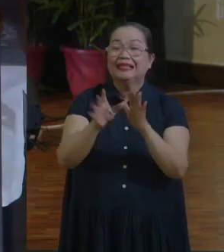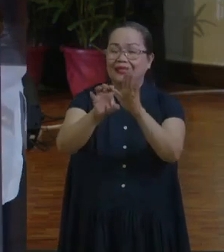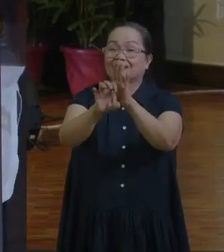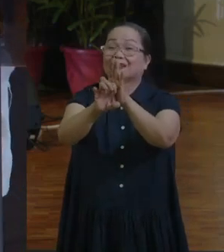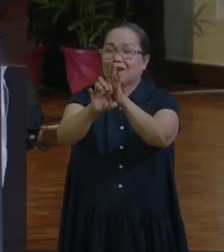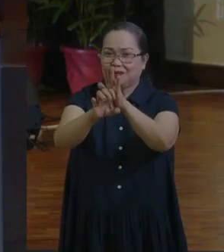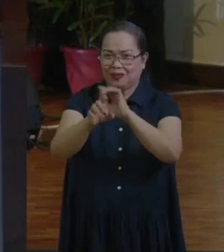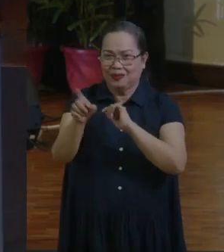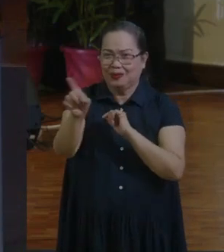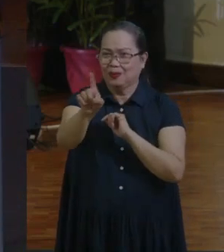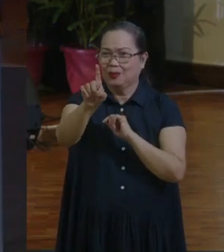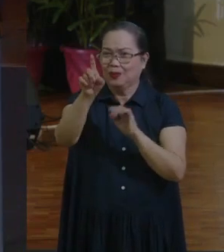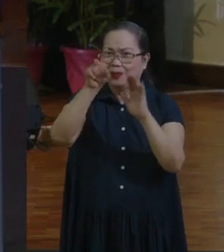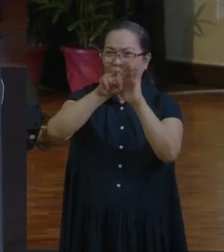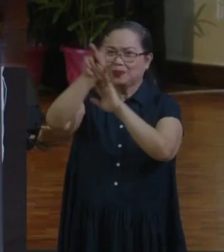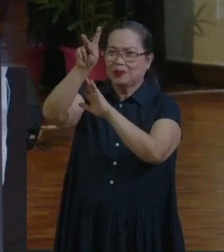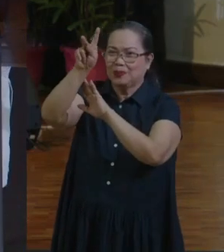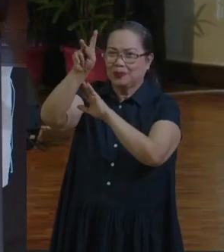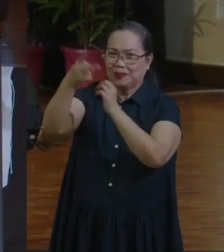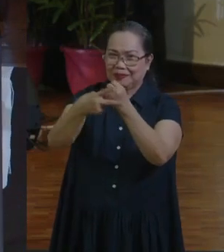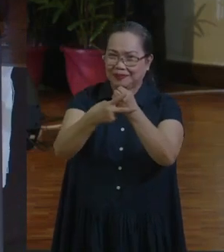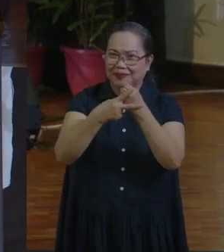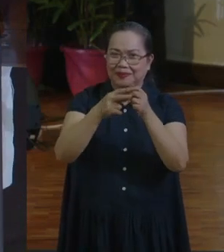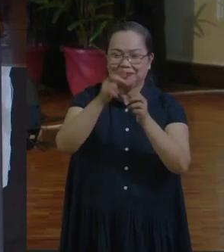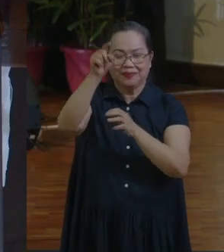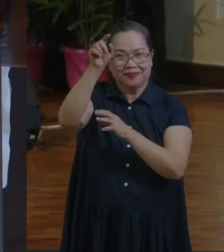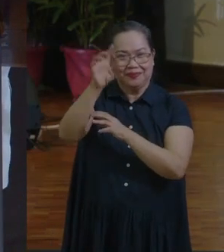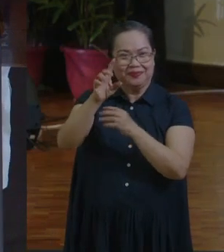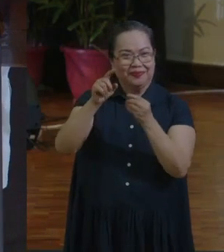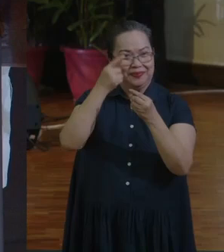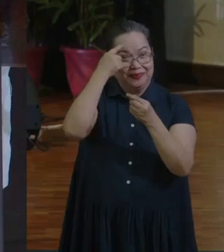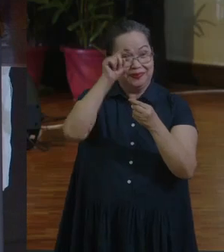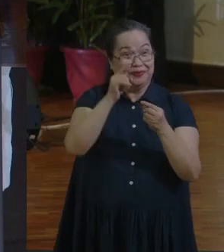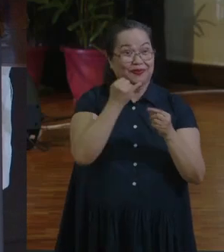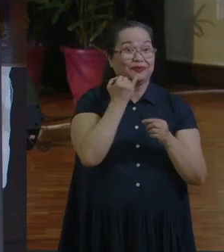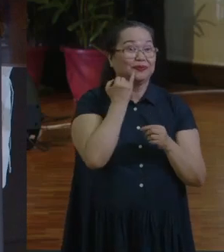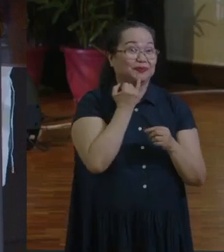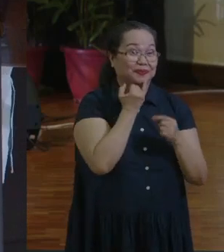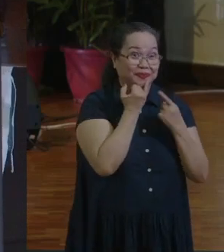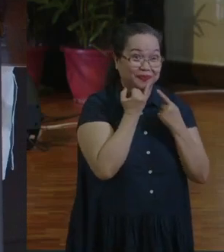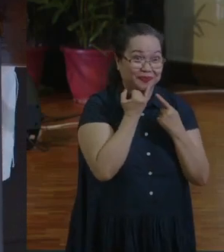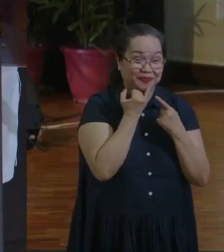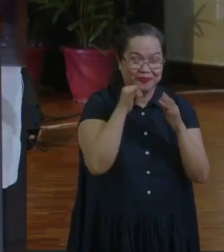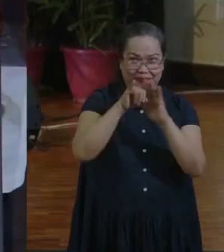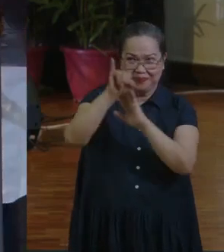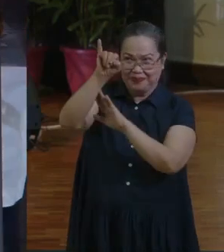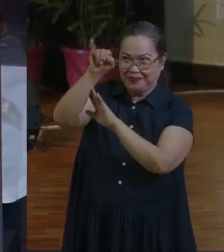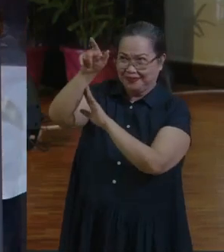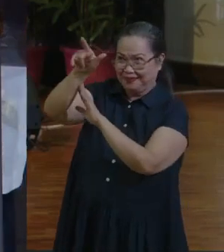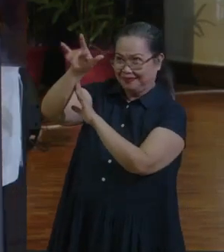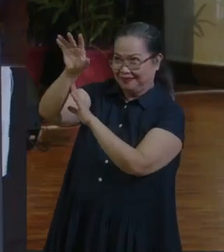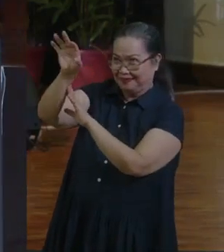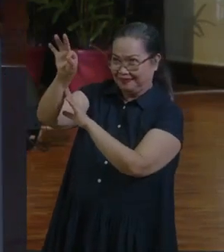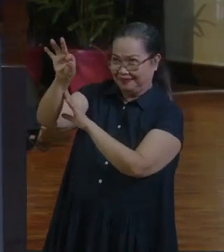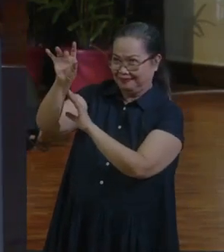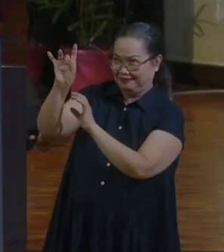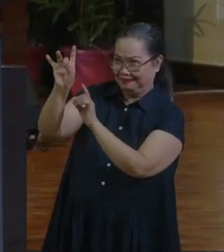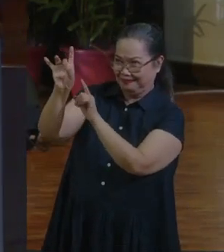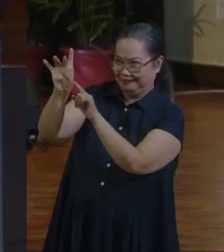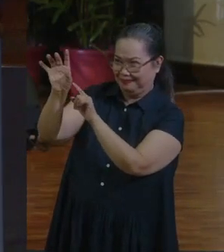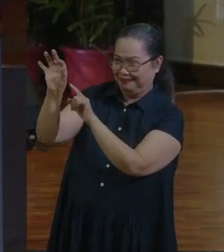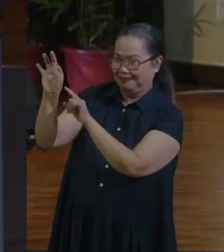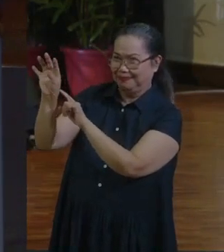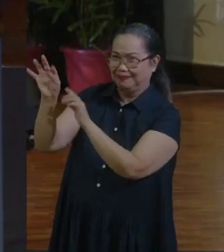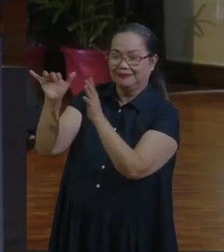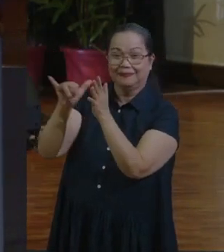Halimbawa, ang propesiya ng pagsaklolo ng Diyos sa Israel. Isaiah 29 verses 18 to 19.